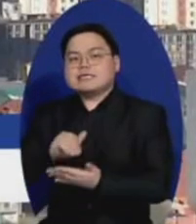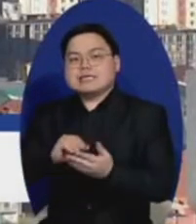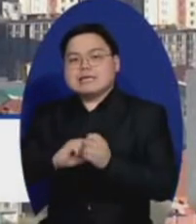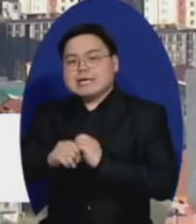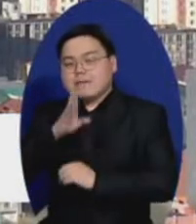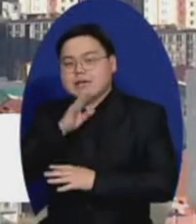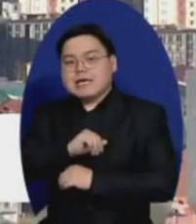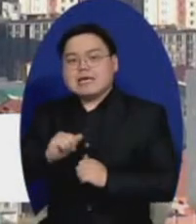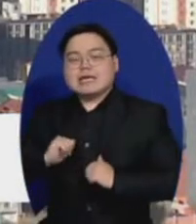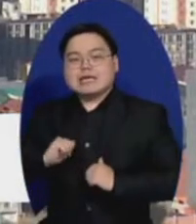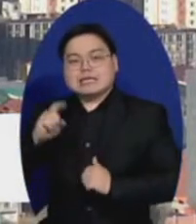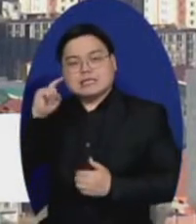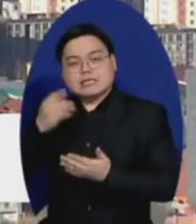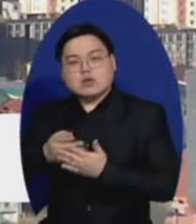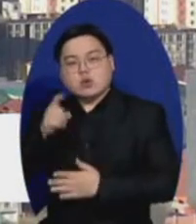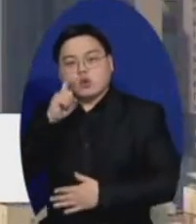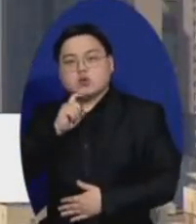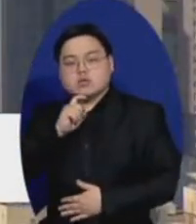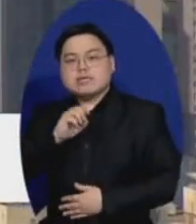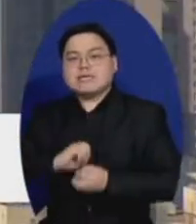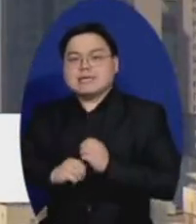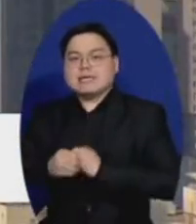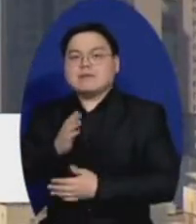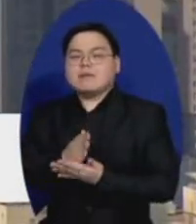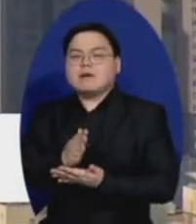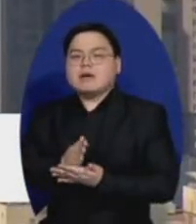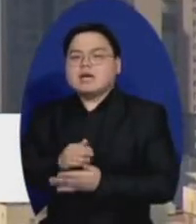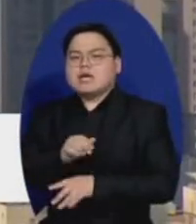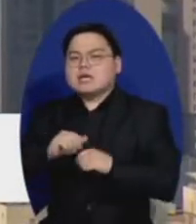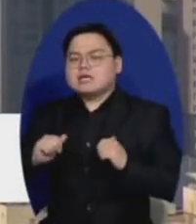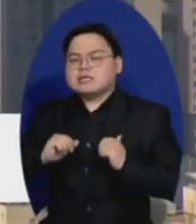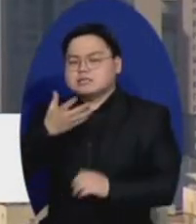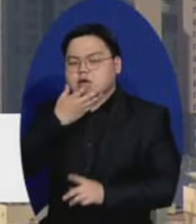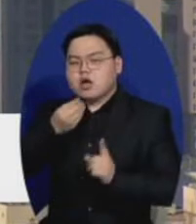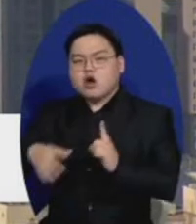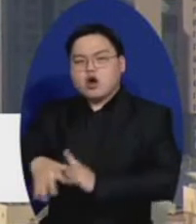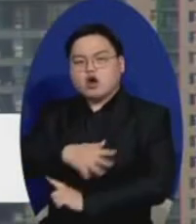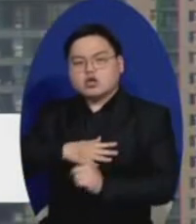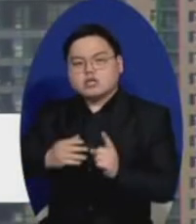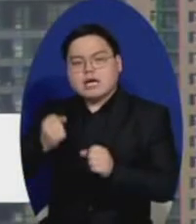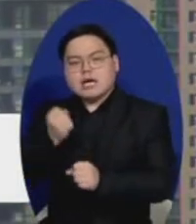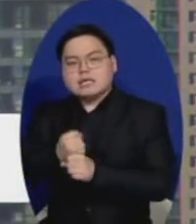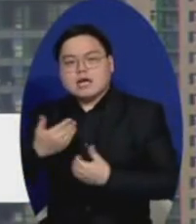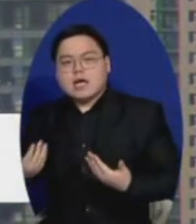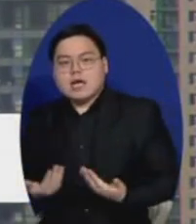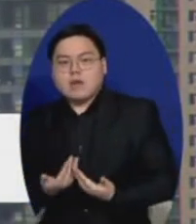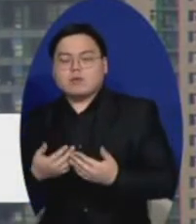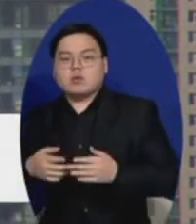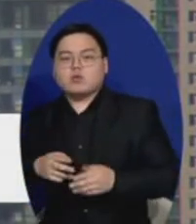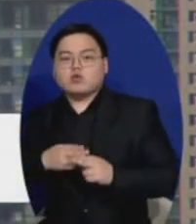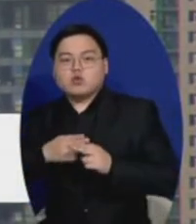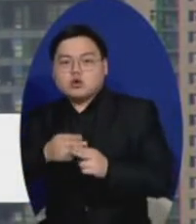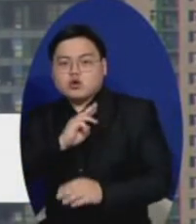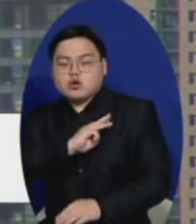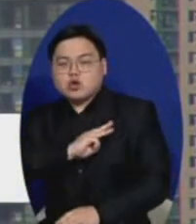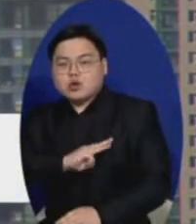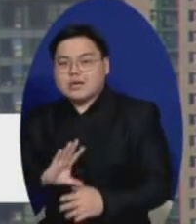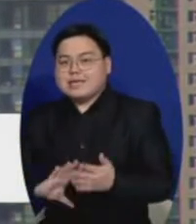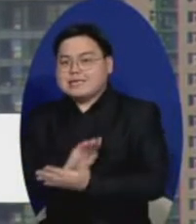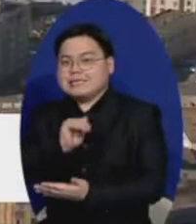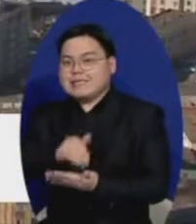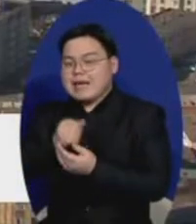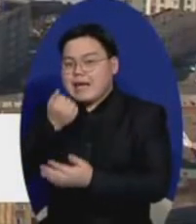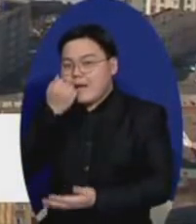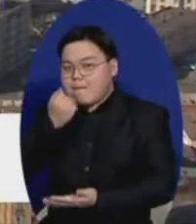хүсэлтийг тусгажээ. Иргэн бүрт таатай орчин хүртээмжтэй байдал, аюулгүй орчинд ажиллах амьдрах нөхцөлийг бүрдүүлэхэд дээрх стандартыг баталсан